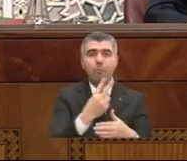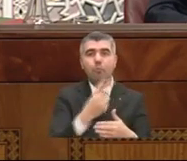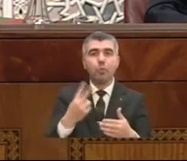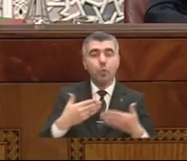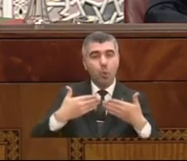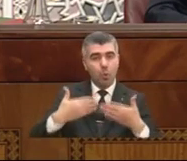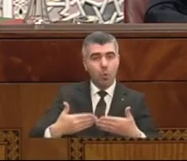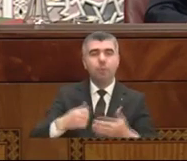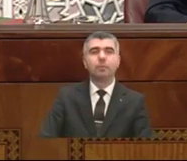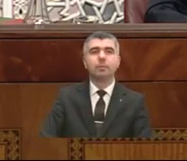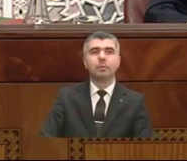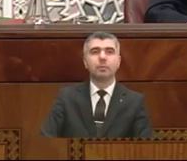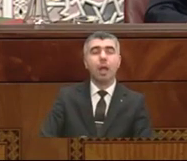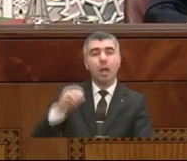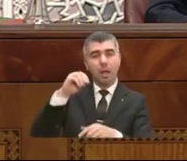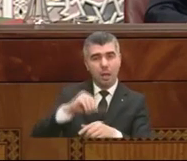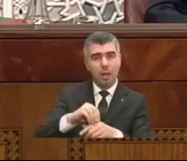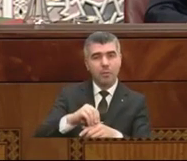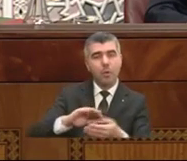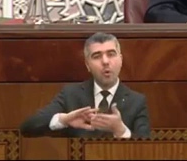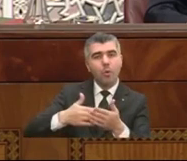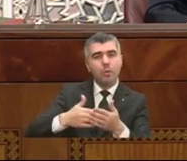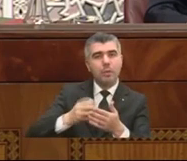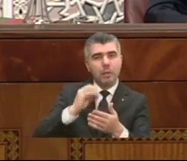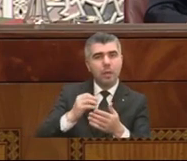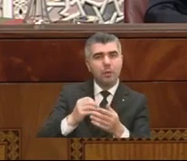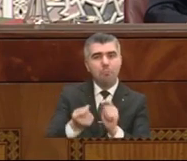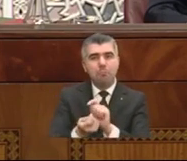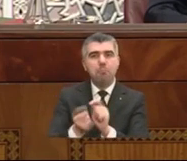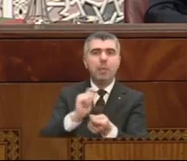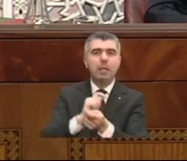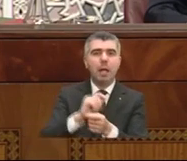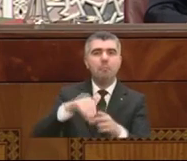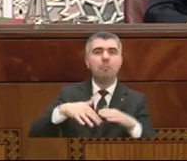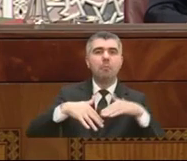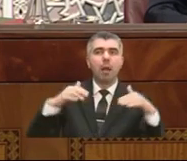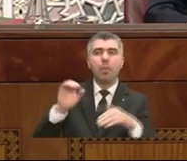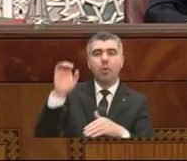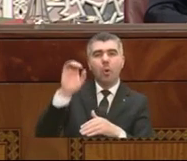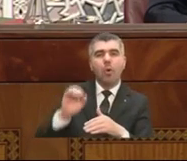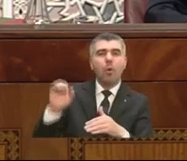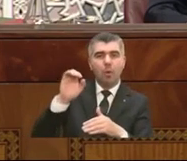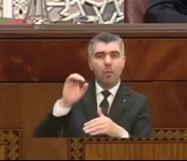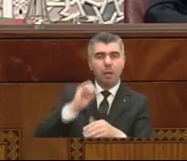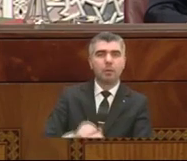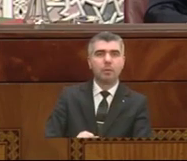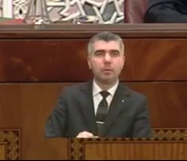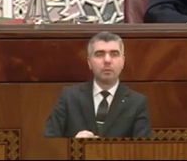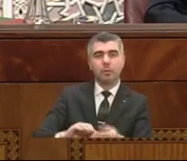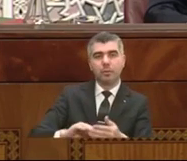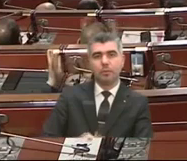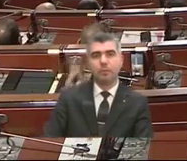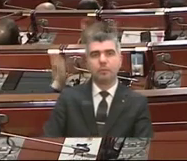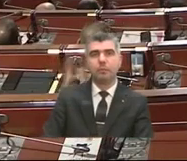من اليوم إعادة النظر في علاقاته مع البرلمان الأوروبي وإخضاعها لتقييم